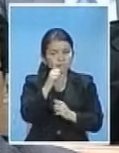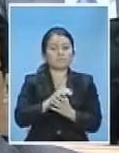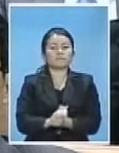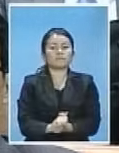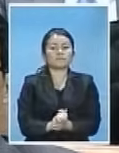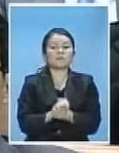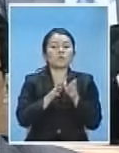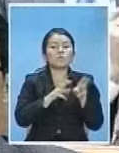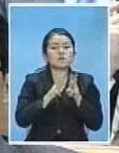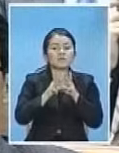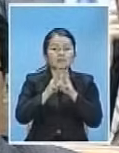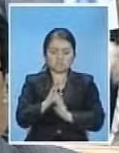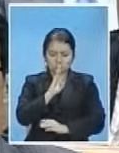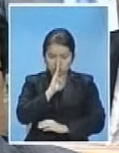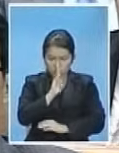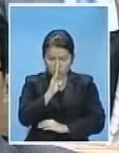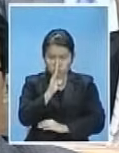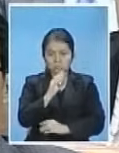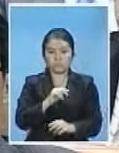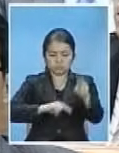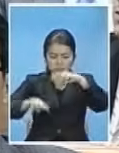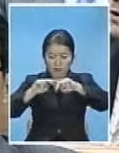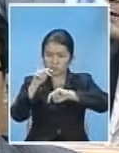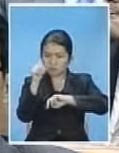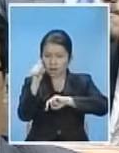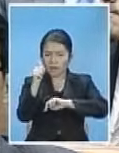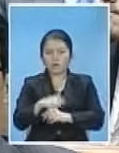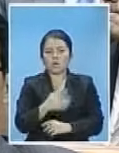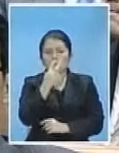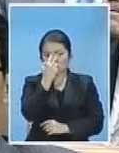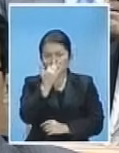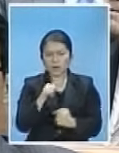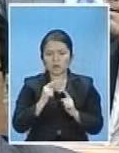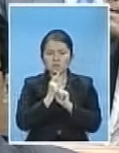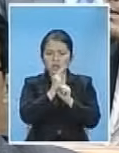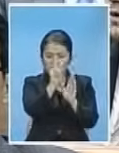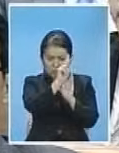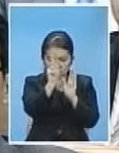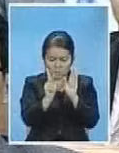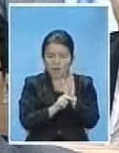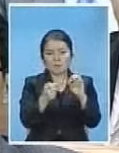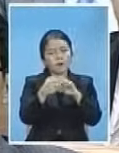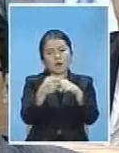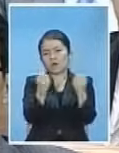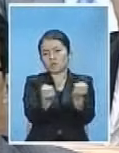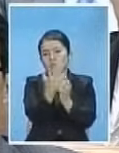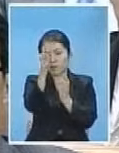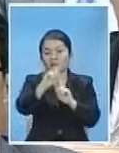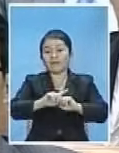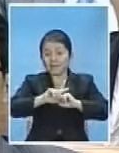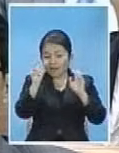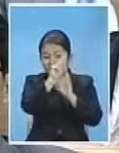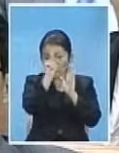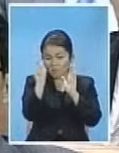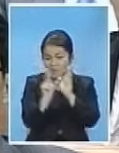ขอยึดหลักนิติธรรมครับเพราะผมไม่เคยเห็นบ้านเมืองตกอับถ้ายึดมั่นในหลักกฎหมายแต่ถ้าเราออกนอกหลัก